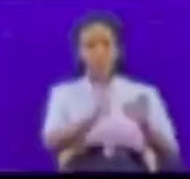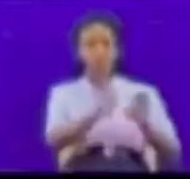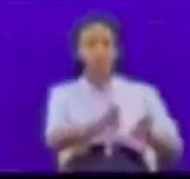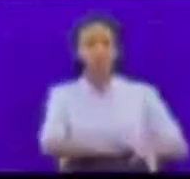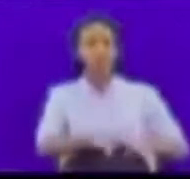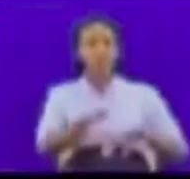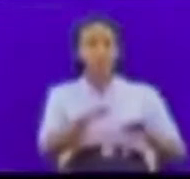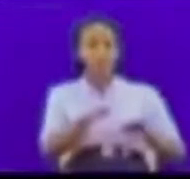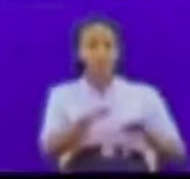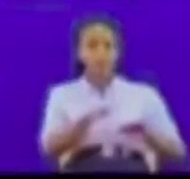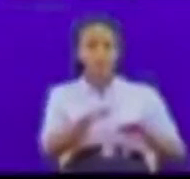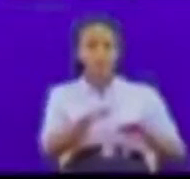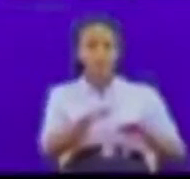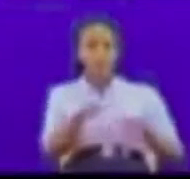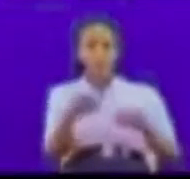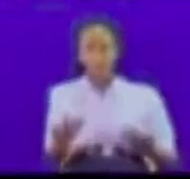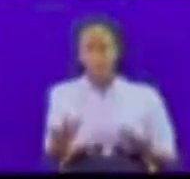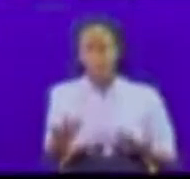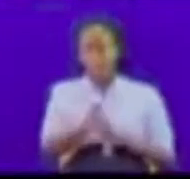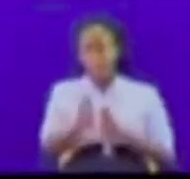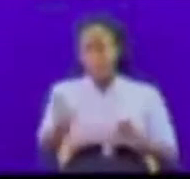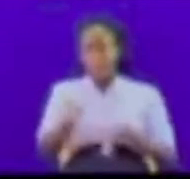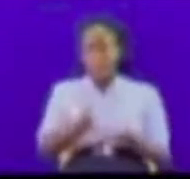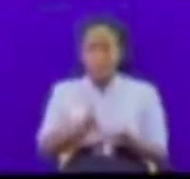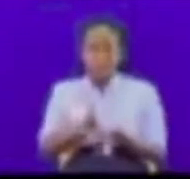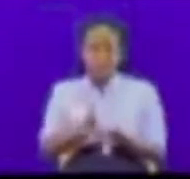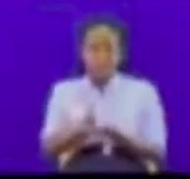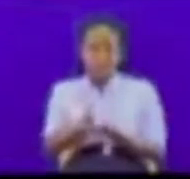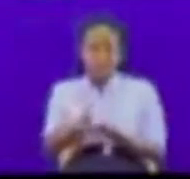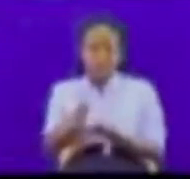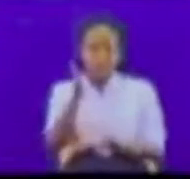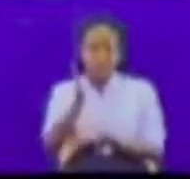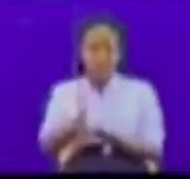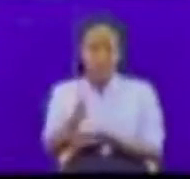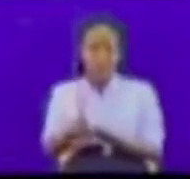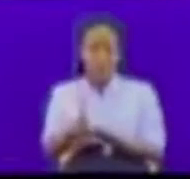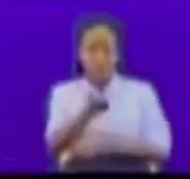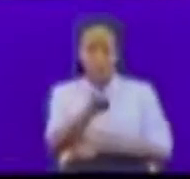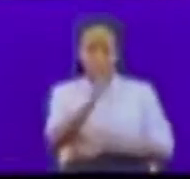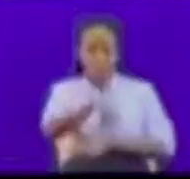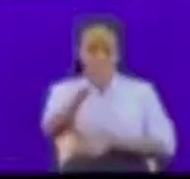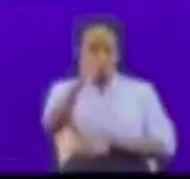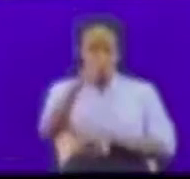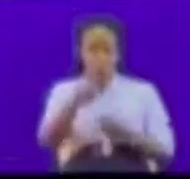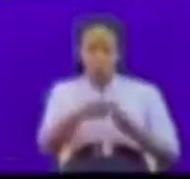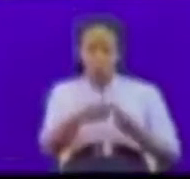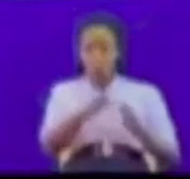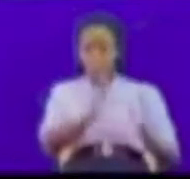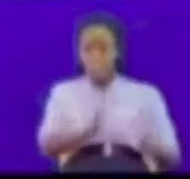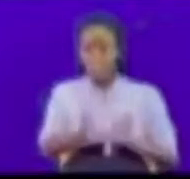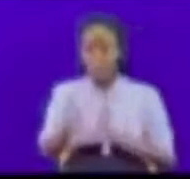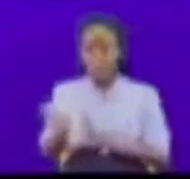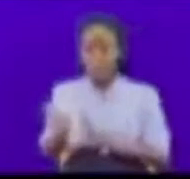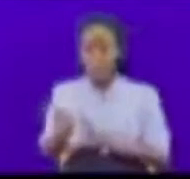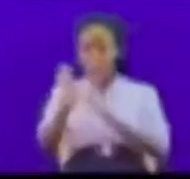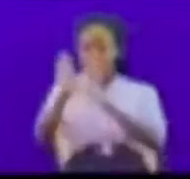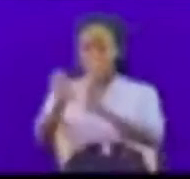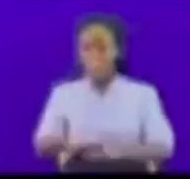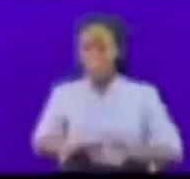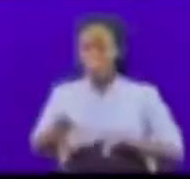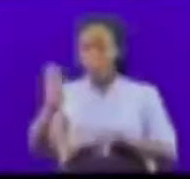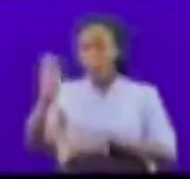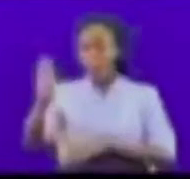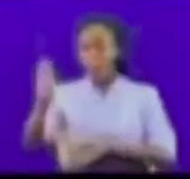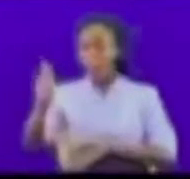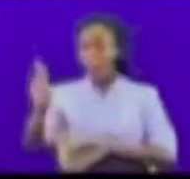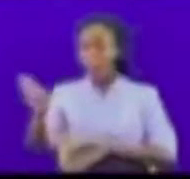Muda si mrefu bunge hili limethibitisha uteuzi wa Mheshimiwa Dr. Philip Isidori Mpango, mbunge wa Buhigwe, kuwa makamu wa